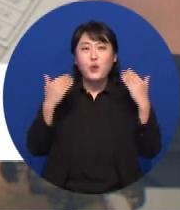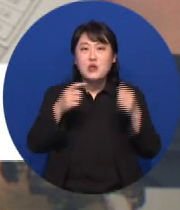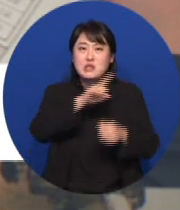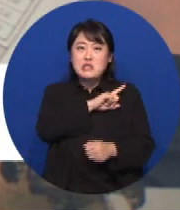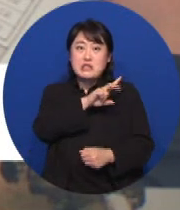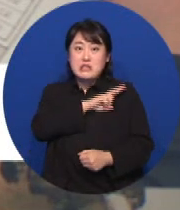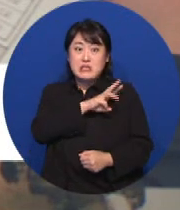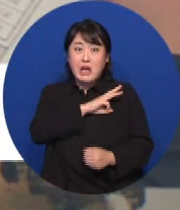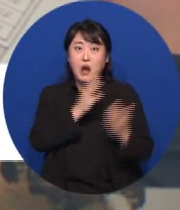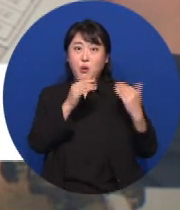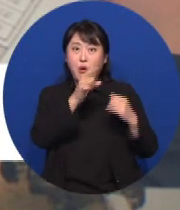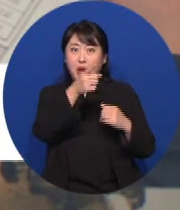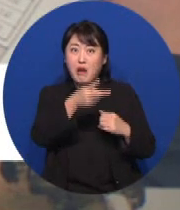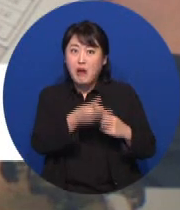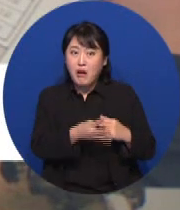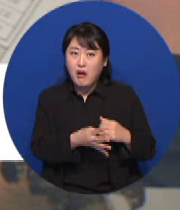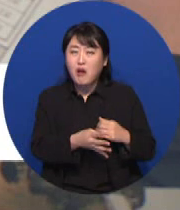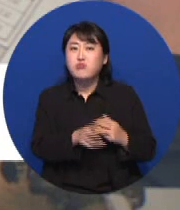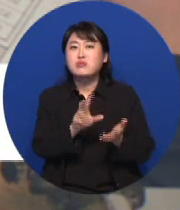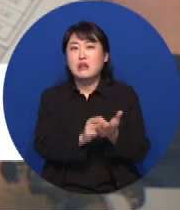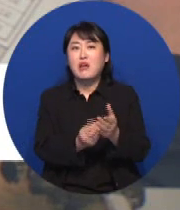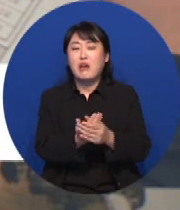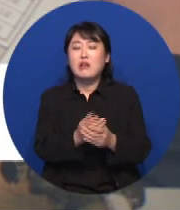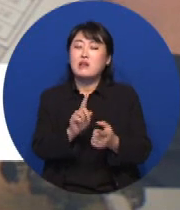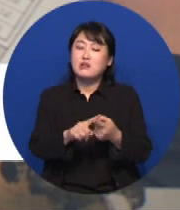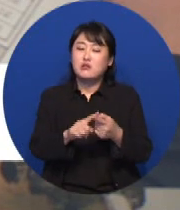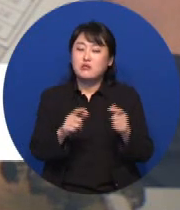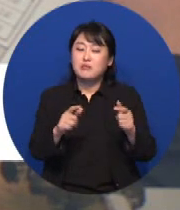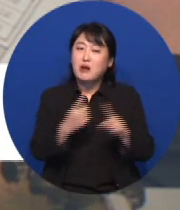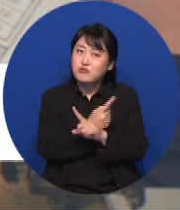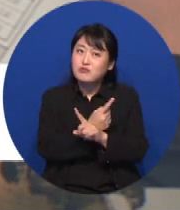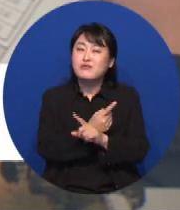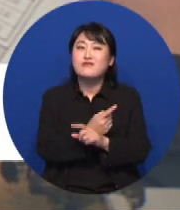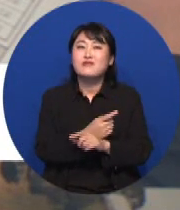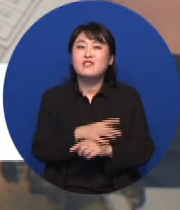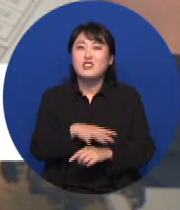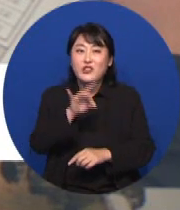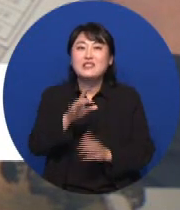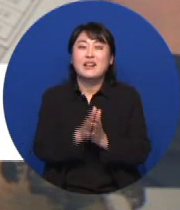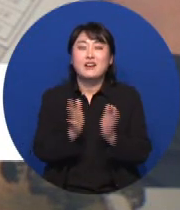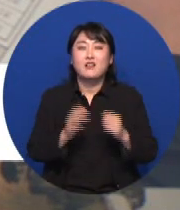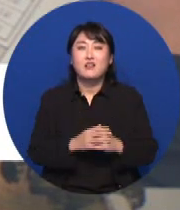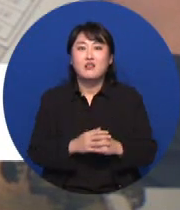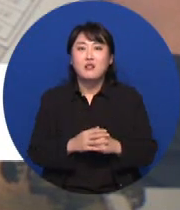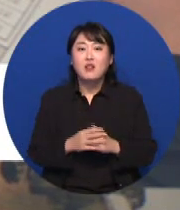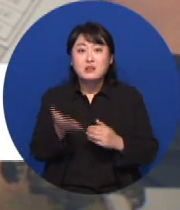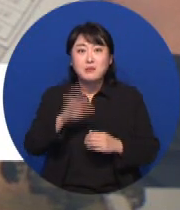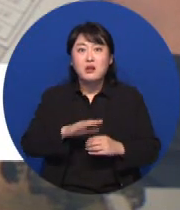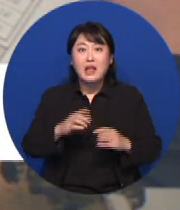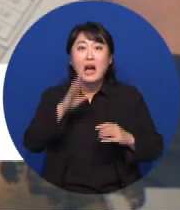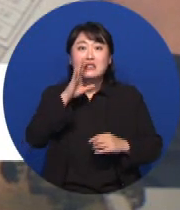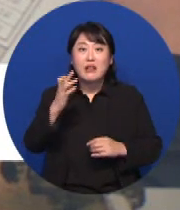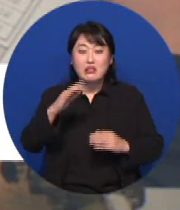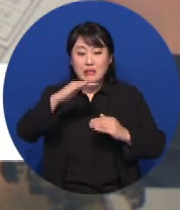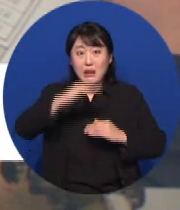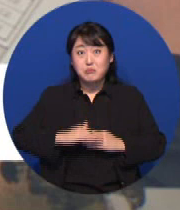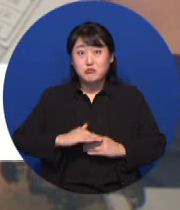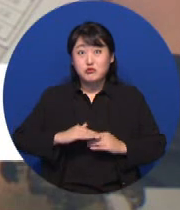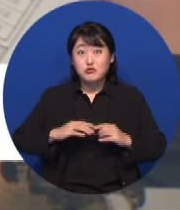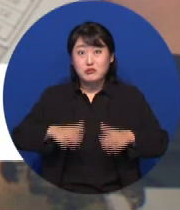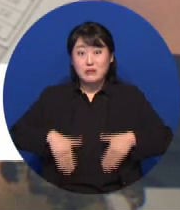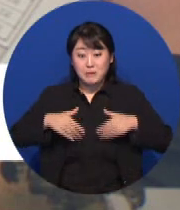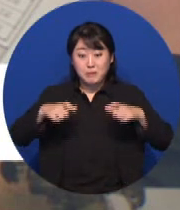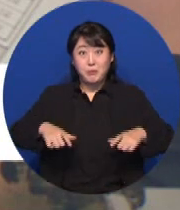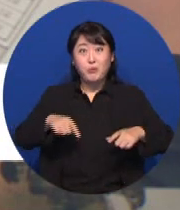인한 부작용을 완화하는 첫걸음인데요. 하지만 아산 남부 지역의 일반고가 편중돼 있어서